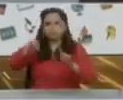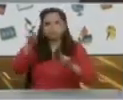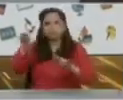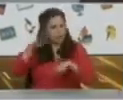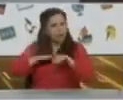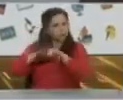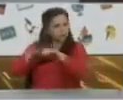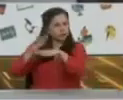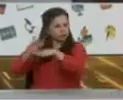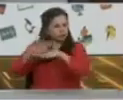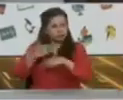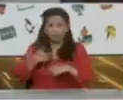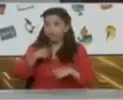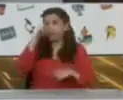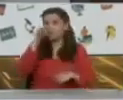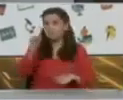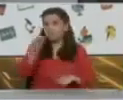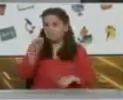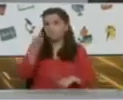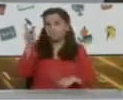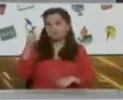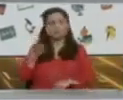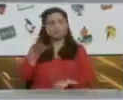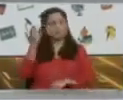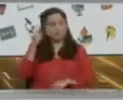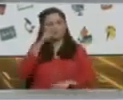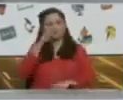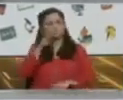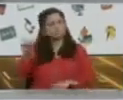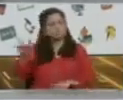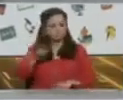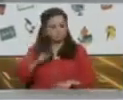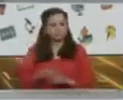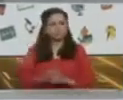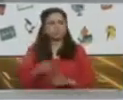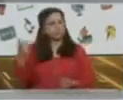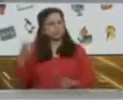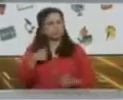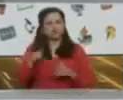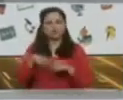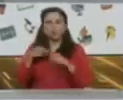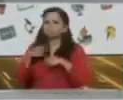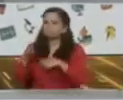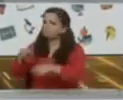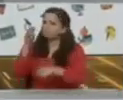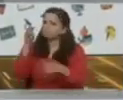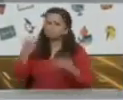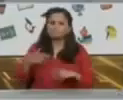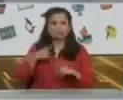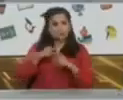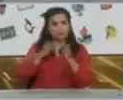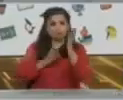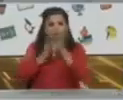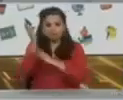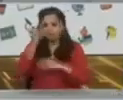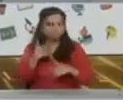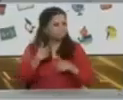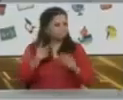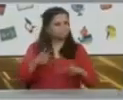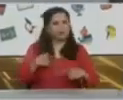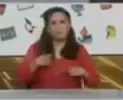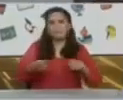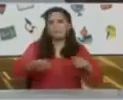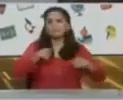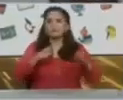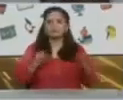मुझे हमेशा याद रहता है। उस बेटी ने कहा कि मैंने अपनी नौकरी छोड़ दी, कैरियर छोड़ दी और स्टार्टअप शुरू किया, और